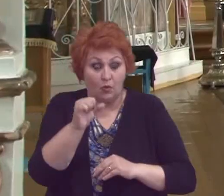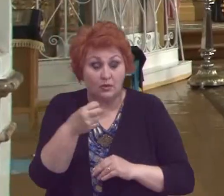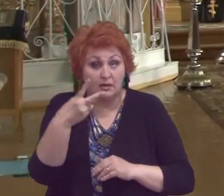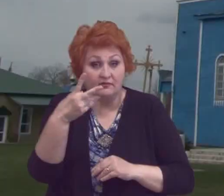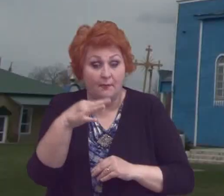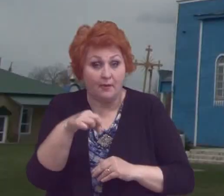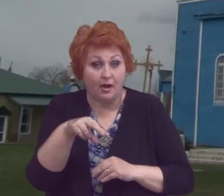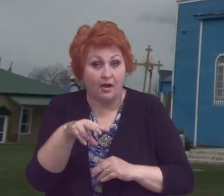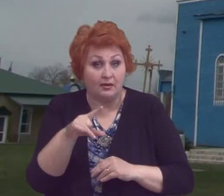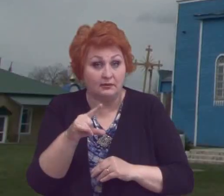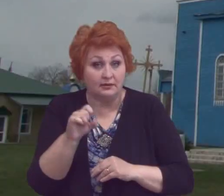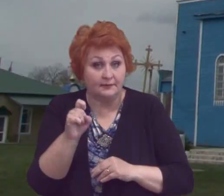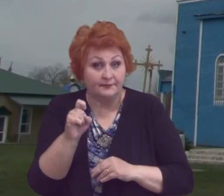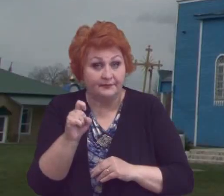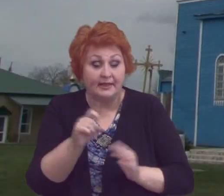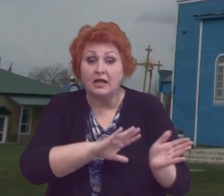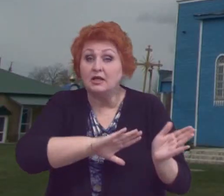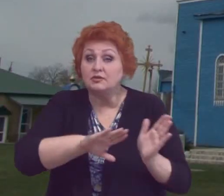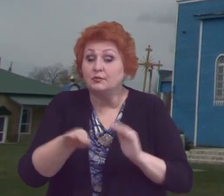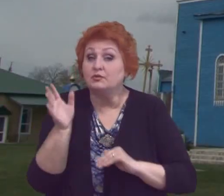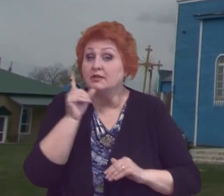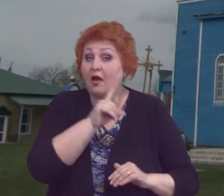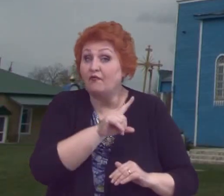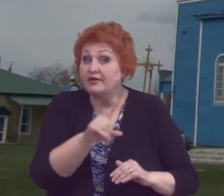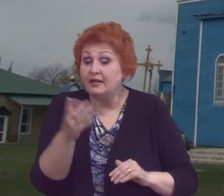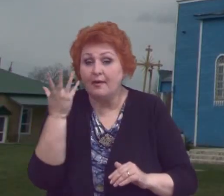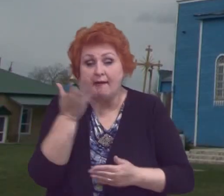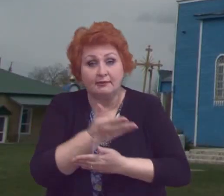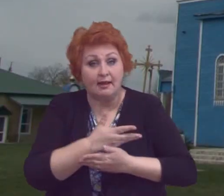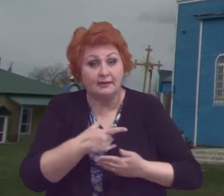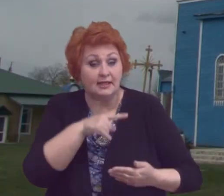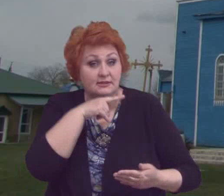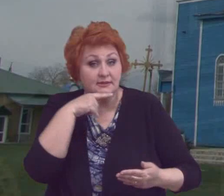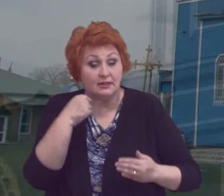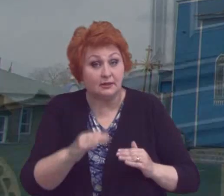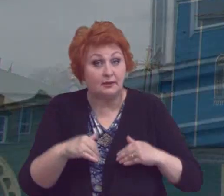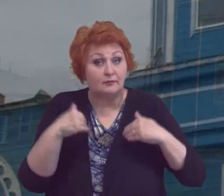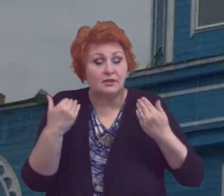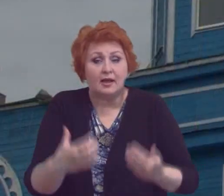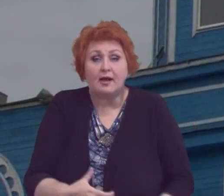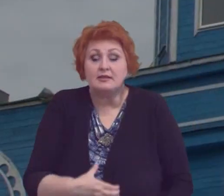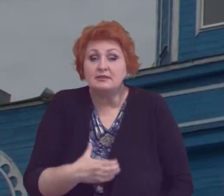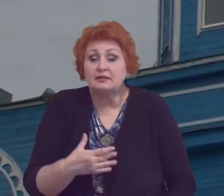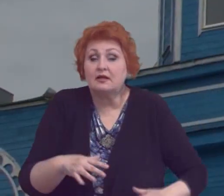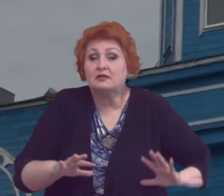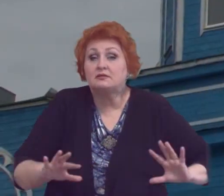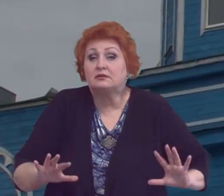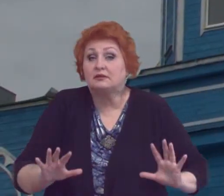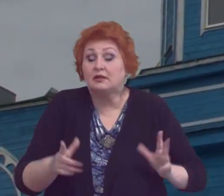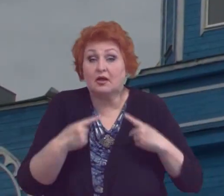малых хора. Спустя десятилетия, когда наша страна уже пережила страшные